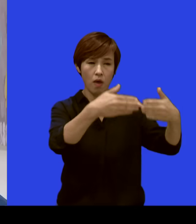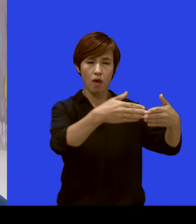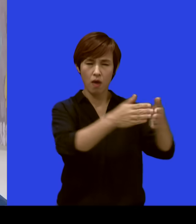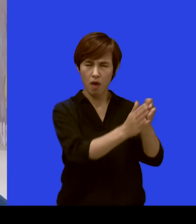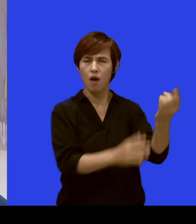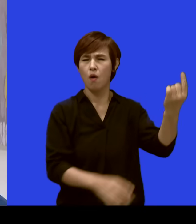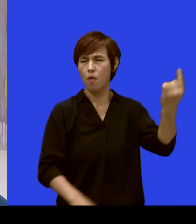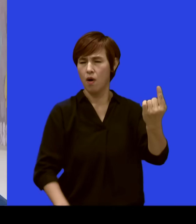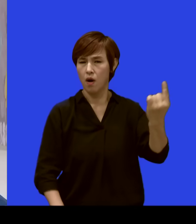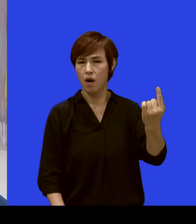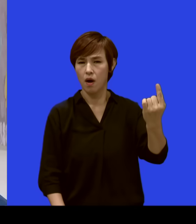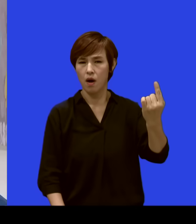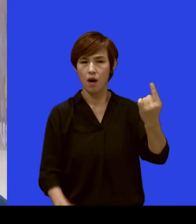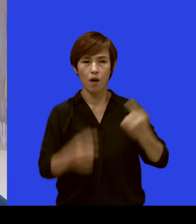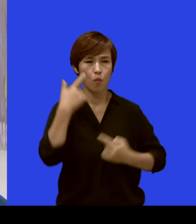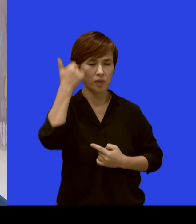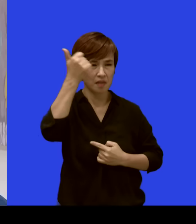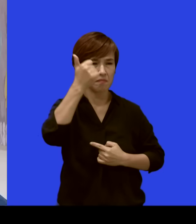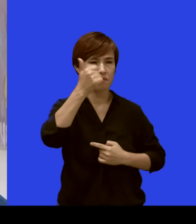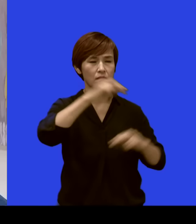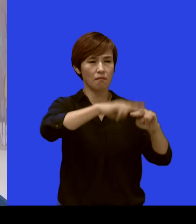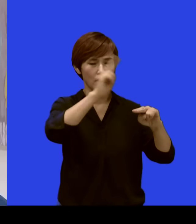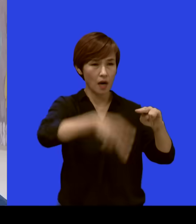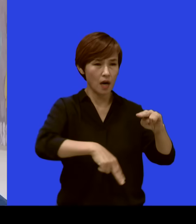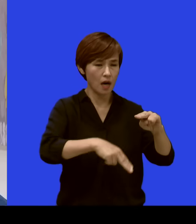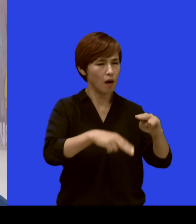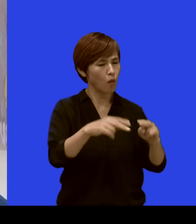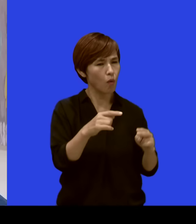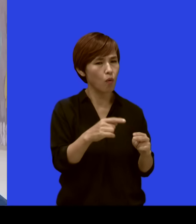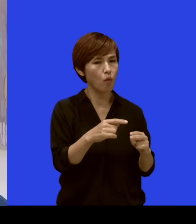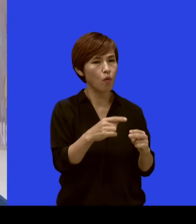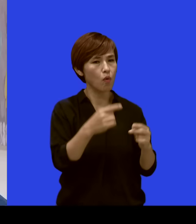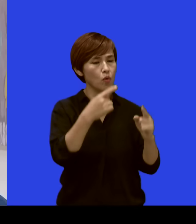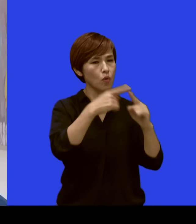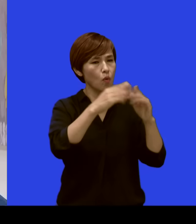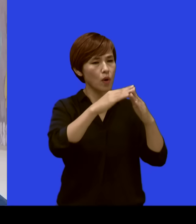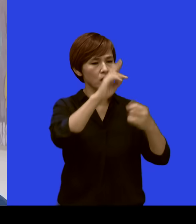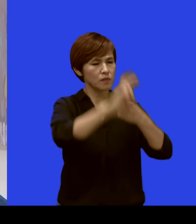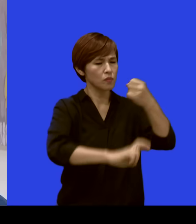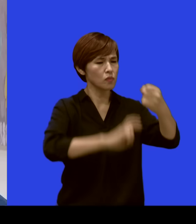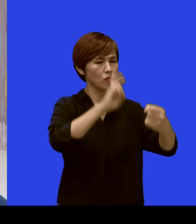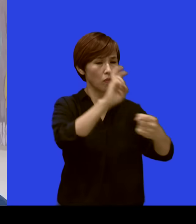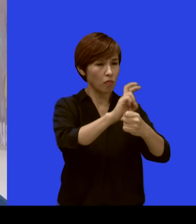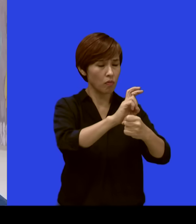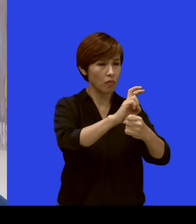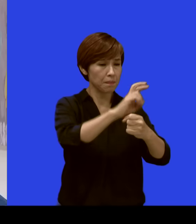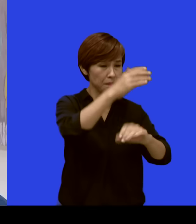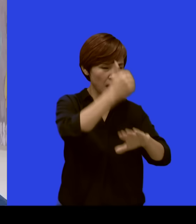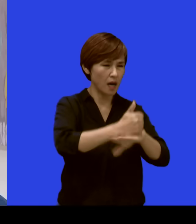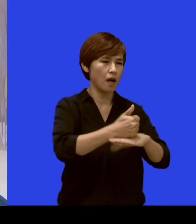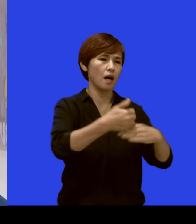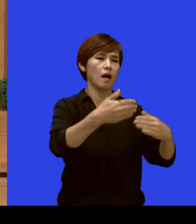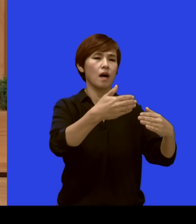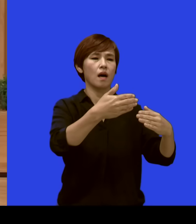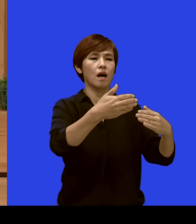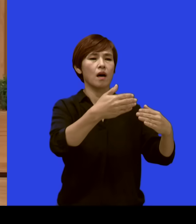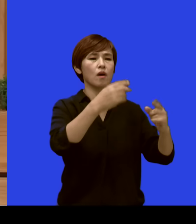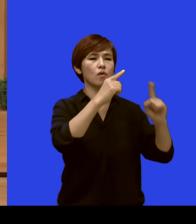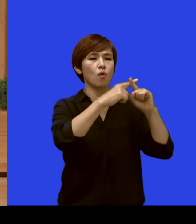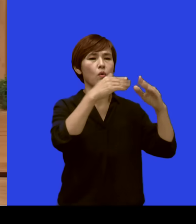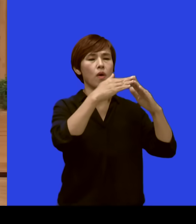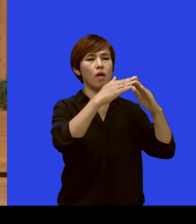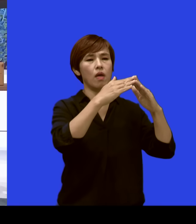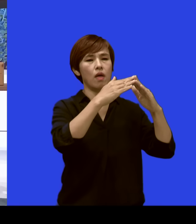이제 목사님이 떠나시고 신자도 떠나서 근데 교회가 한 20년 가까이 있었는데 문을 닫게 됐다. 근데 혹시 네가 갈래?